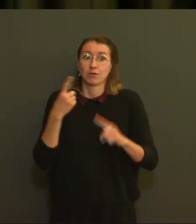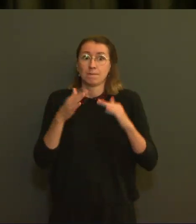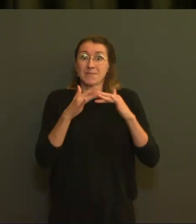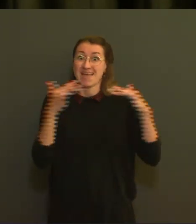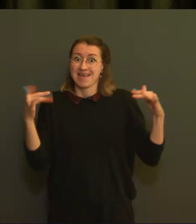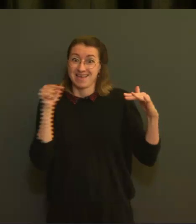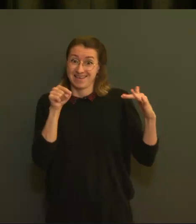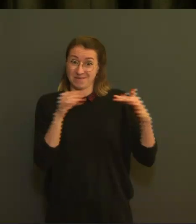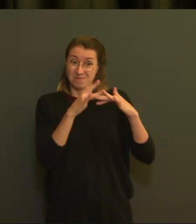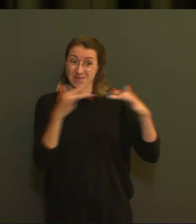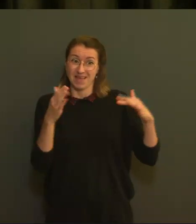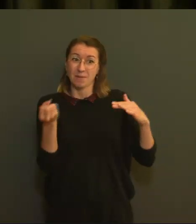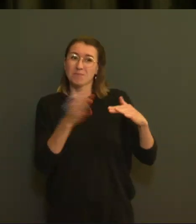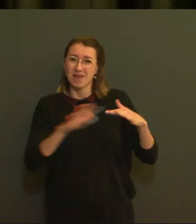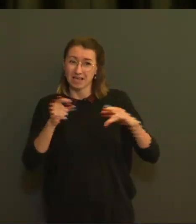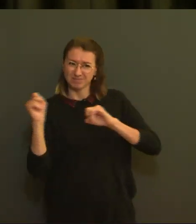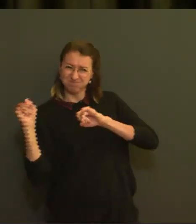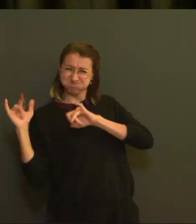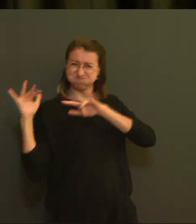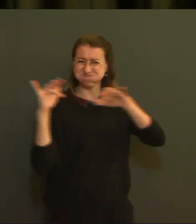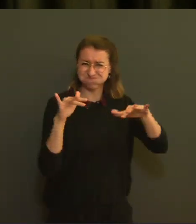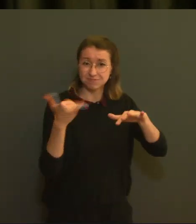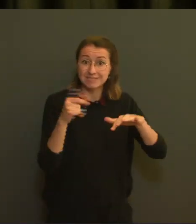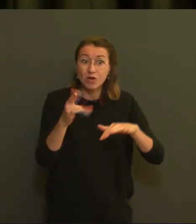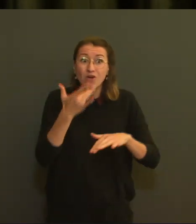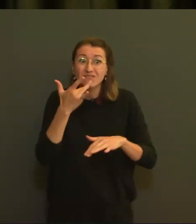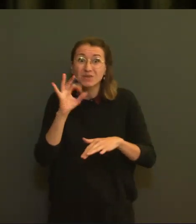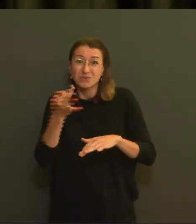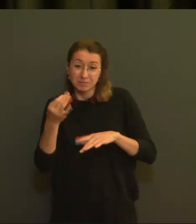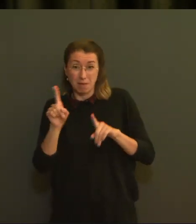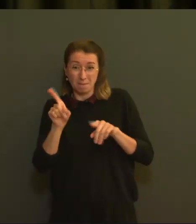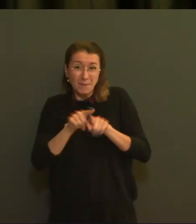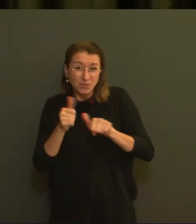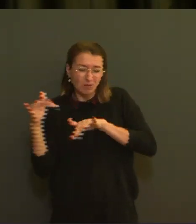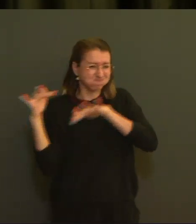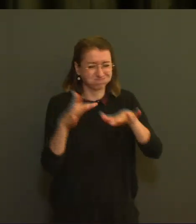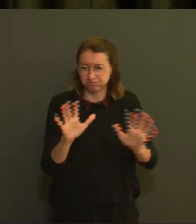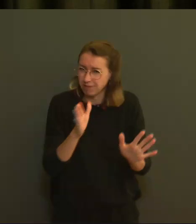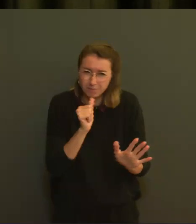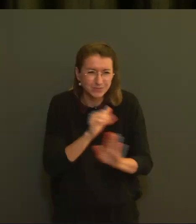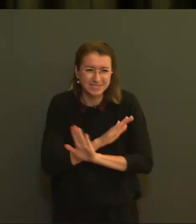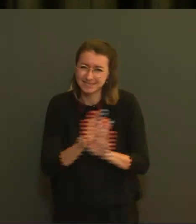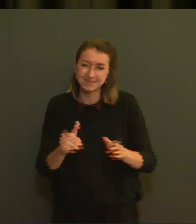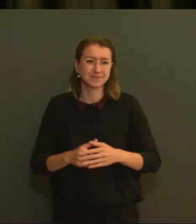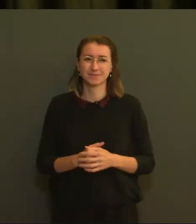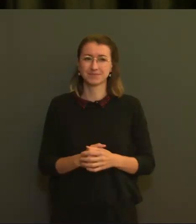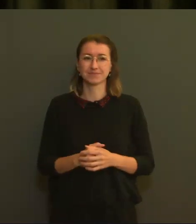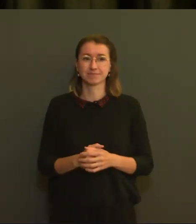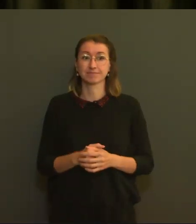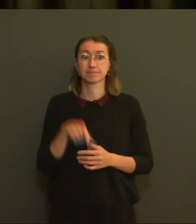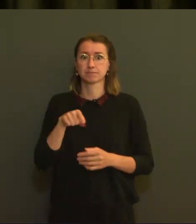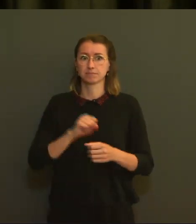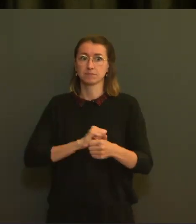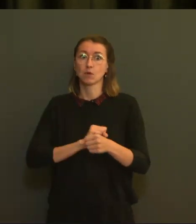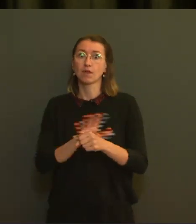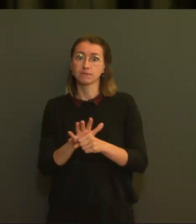ce n'est pas possible. Pour lutter contre la transmission du coronavirus, les autorités locales ont pris des mesures particulières, port du masque,